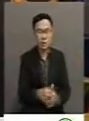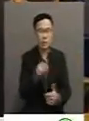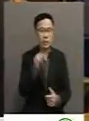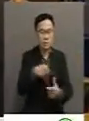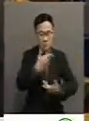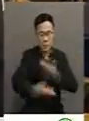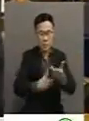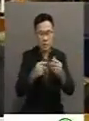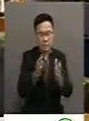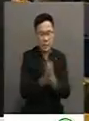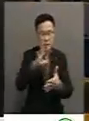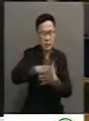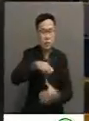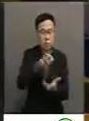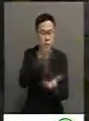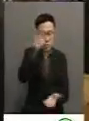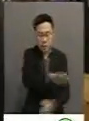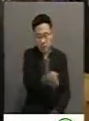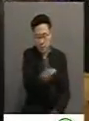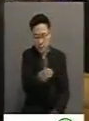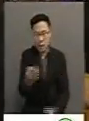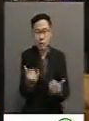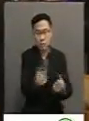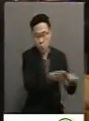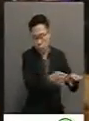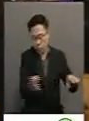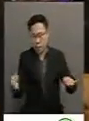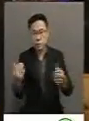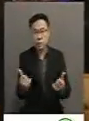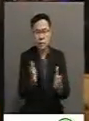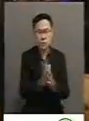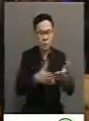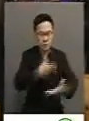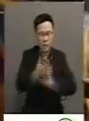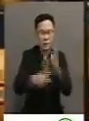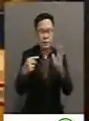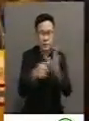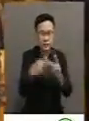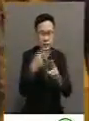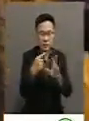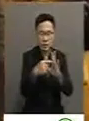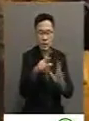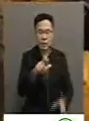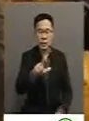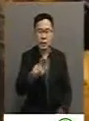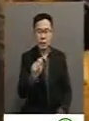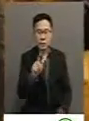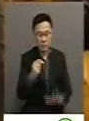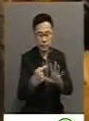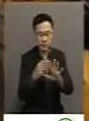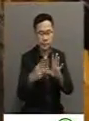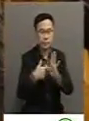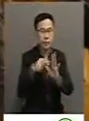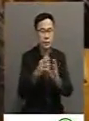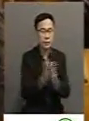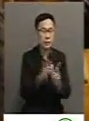ไม่ธรรมดานะคะที่บอกว่าไม่ธรรมดาเพราะว่าตอนนี้ฮือฮากันมากเขาอยู่ที่ตลาดนัดเลอตะวันค่ะบริเวณสี่แยกแสงตะวัน